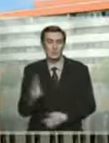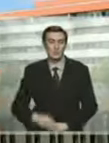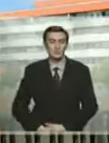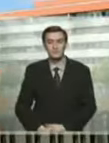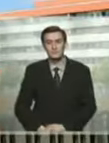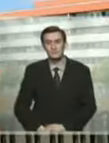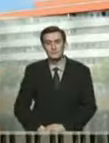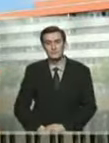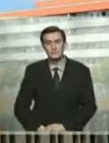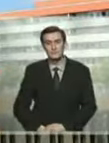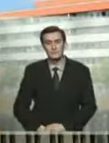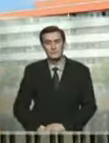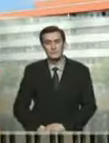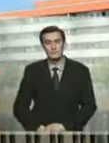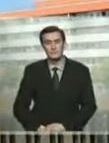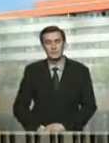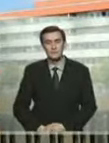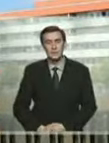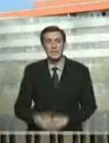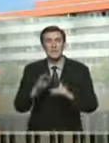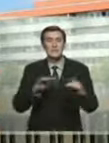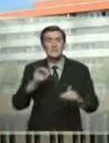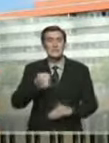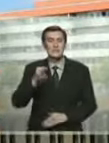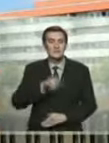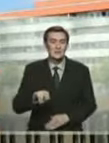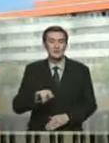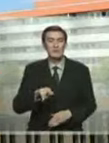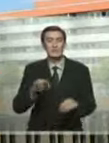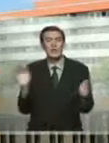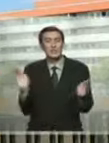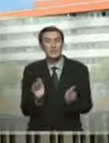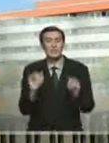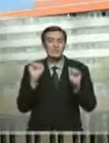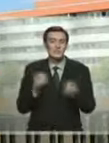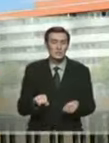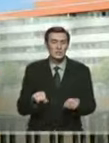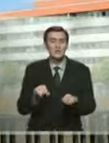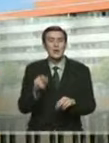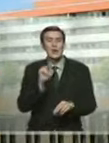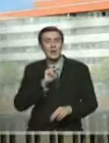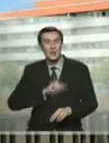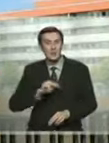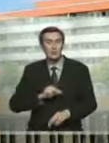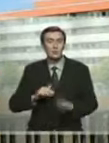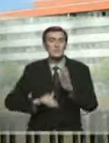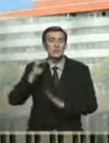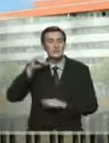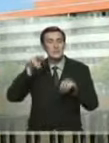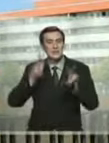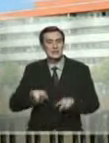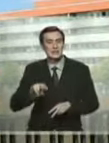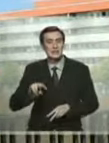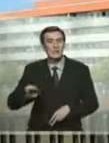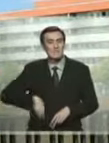однолетними лиц мангас в детсадах и учреждения для людей с ограниченными возможностями и работают высоко квалифицированные кадры